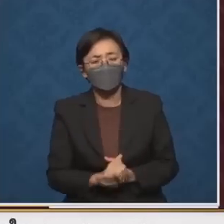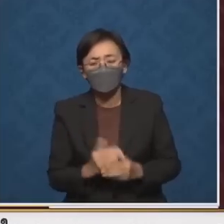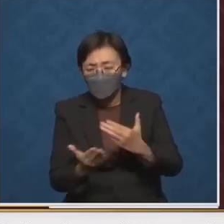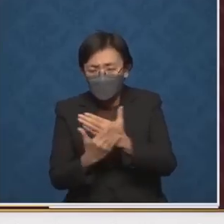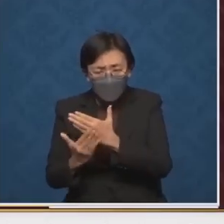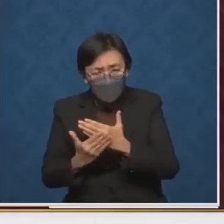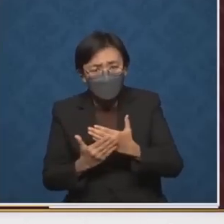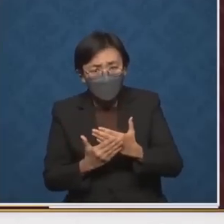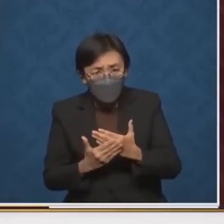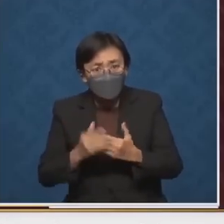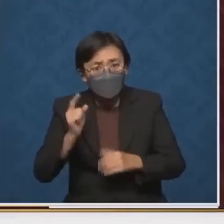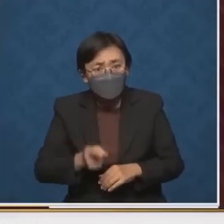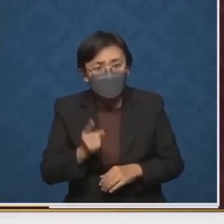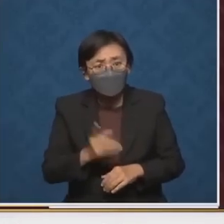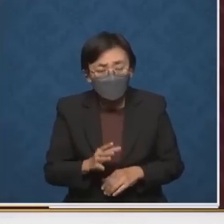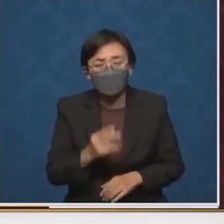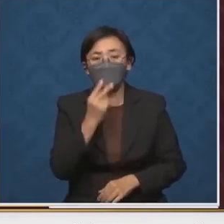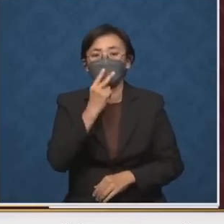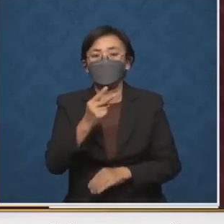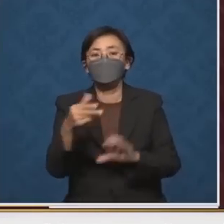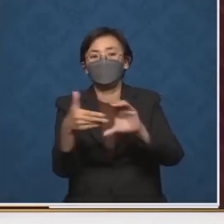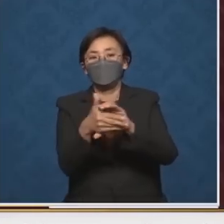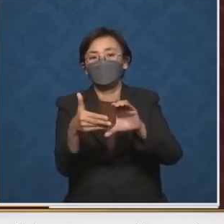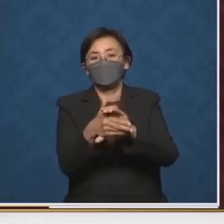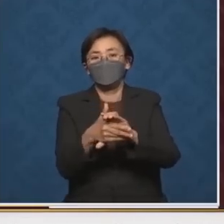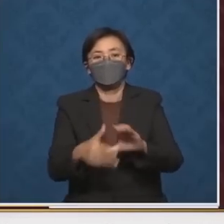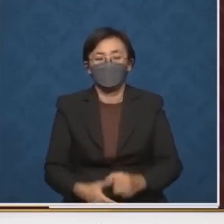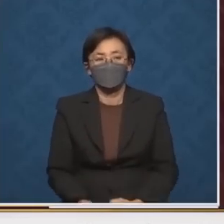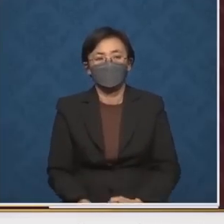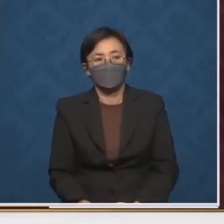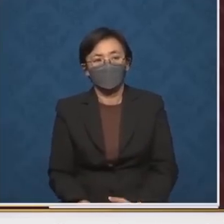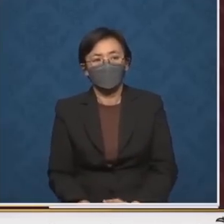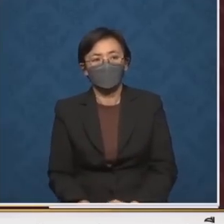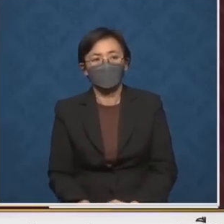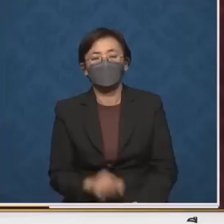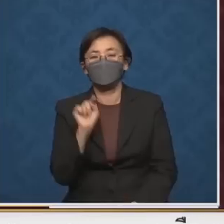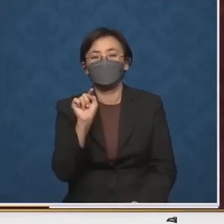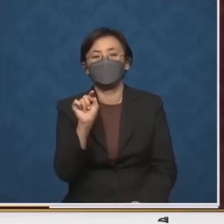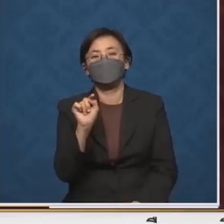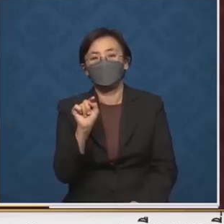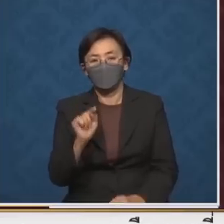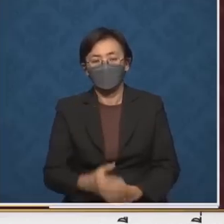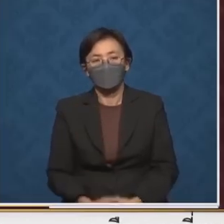าครับ Heroes forี่ครั